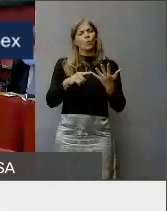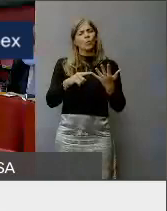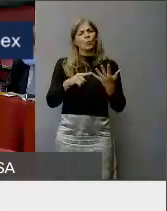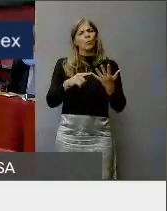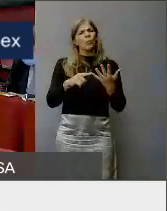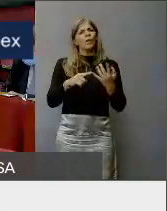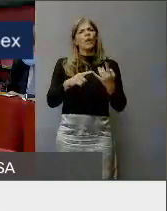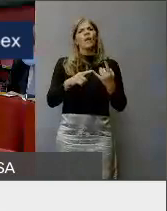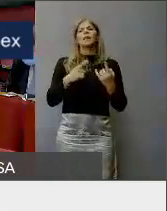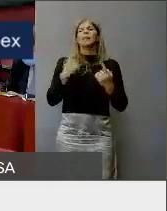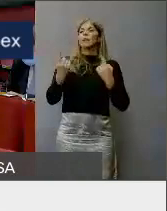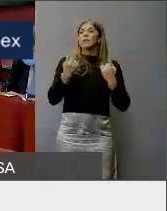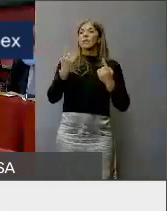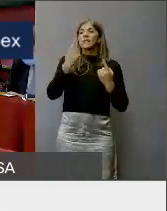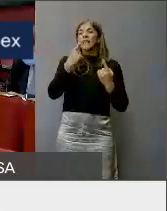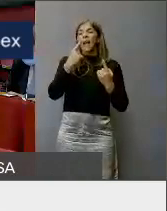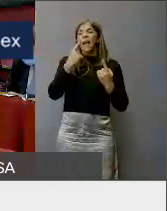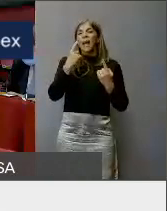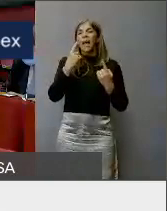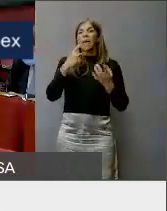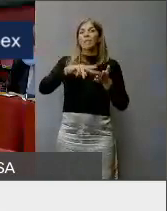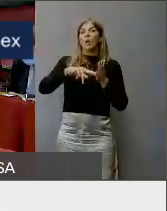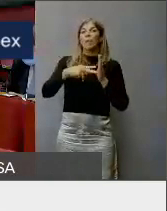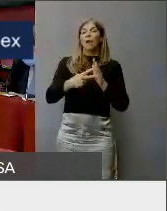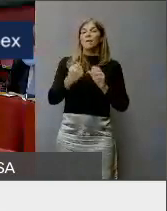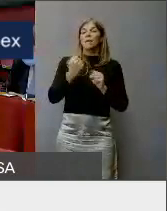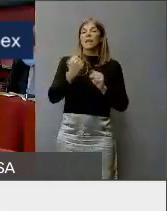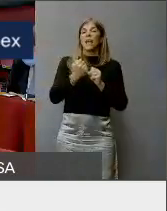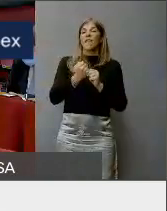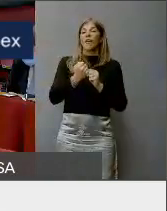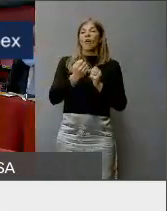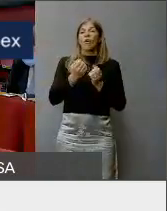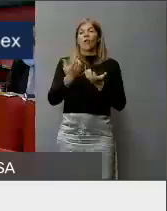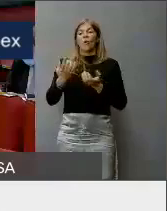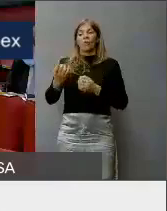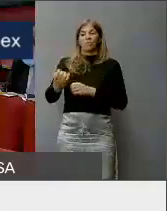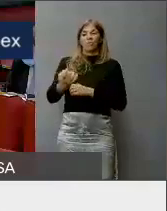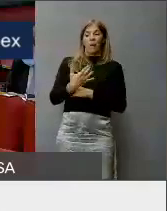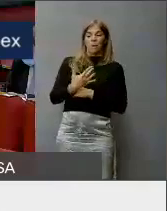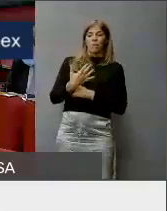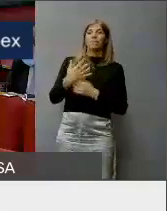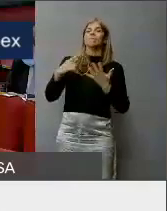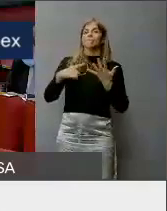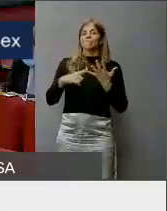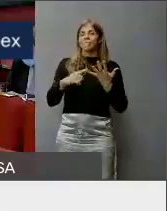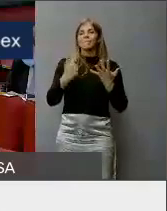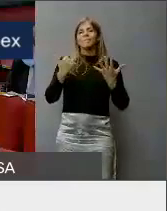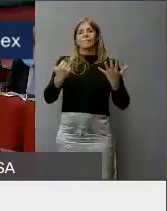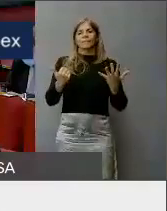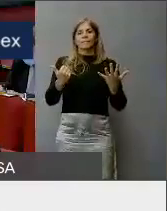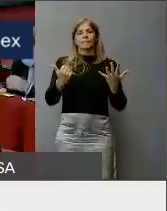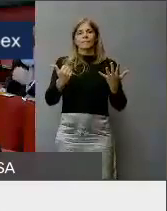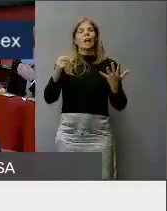della parità di reddito derivante da problemi di lavoro e il tema dell'indebitamento